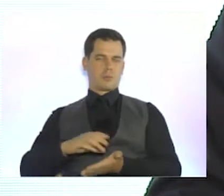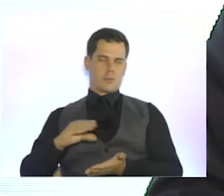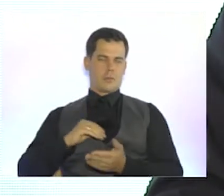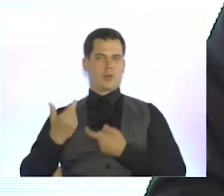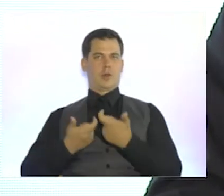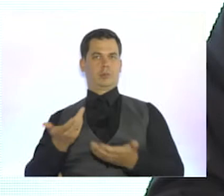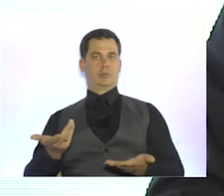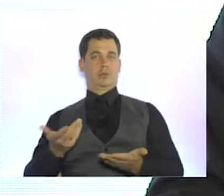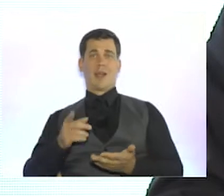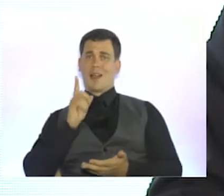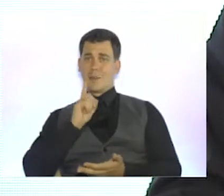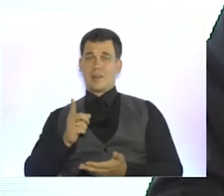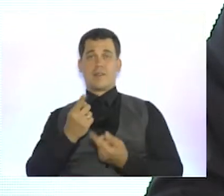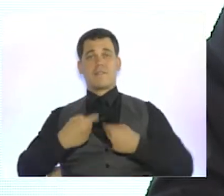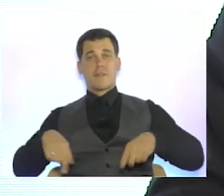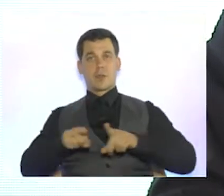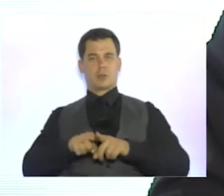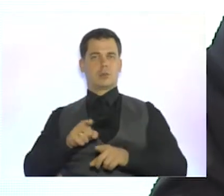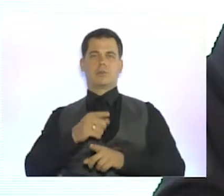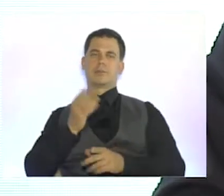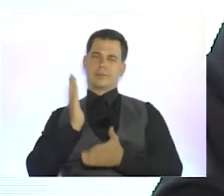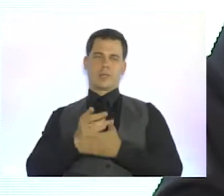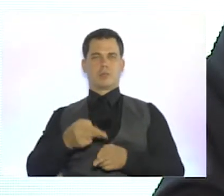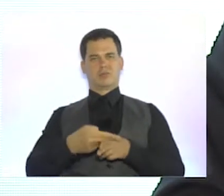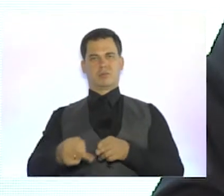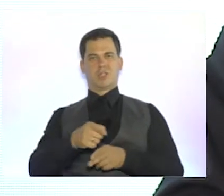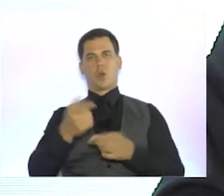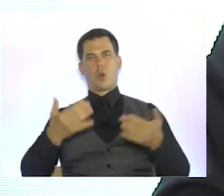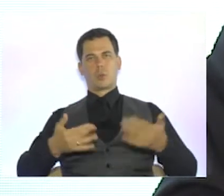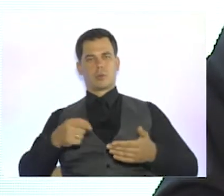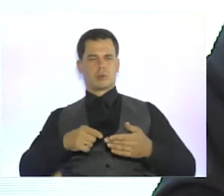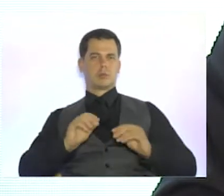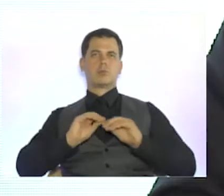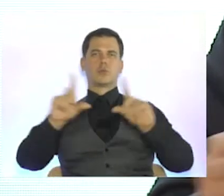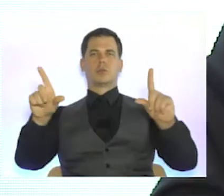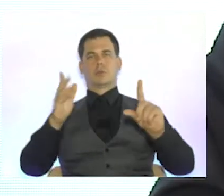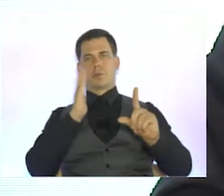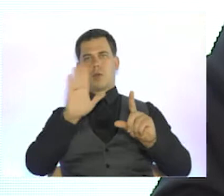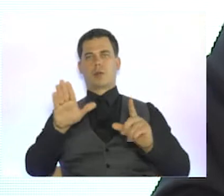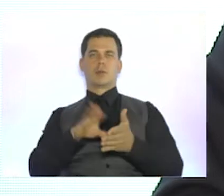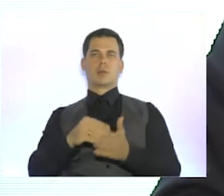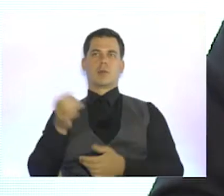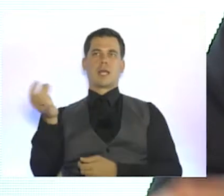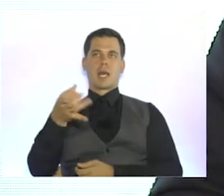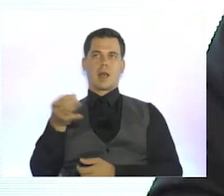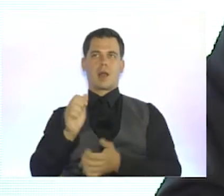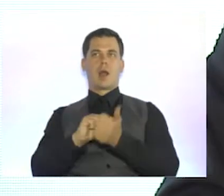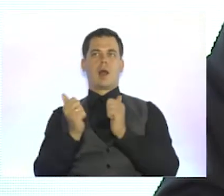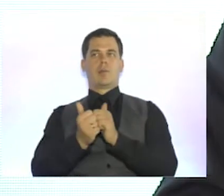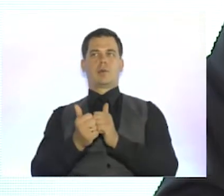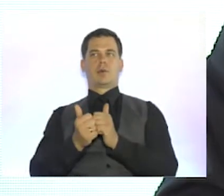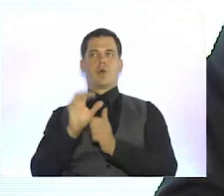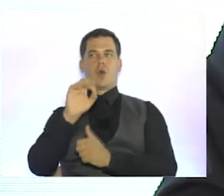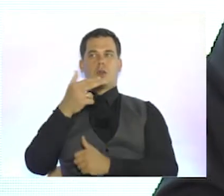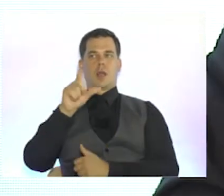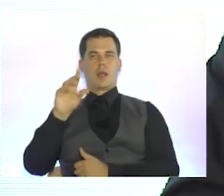cały czas. Natomiast no, w tej chwili edukujemy poprzez pracę z różnego typu narzędziami, a więc są to właśnie gry edukacyjne, są to platformy online, z